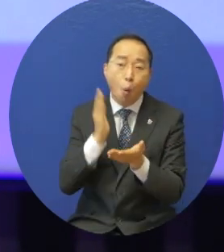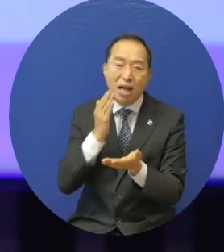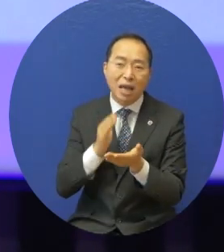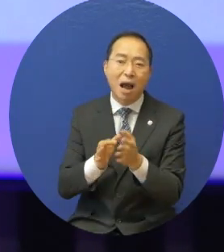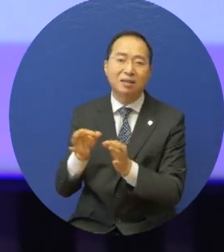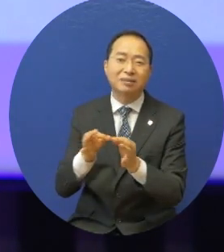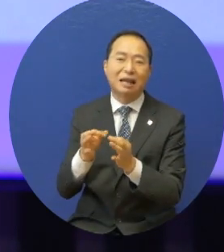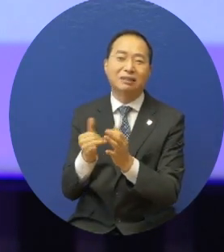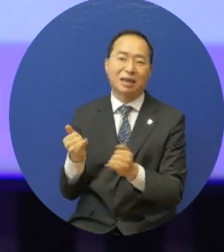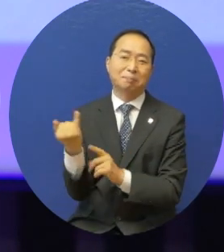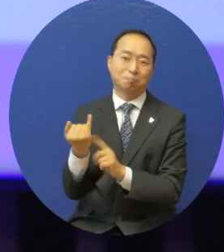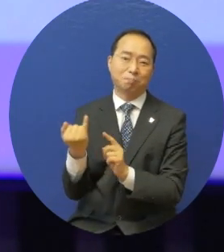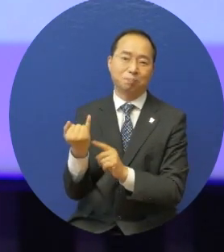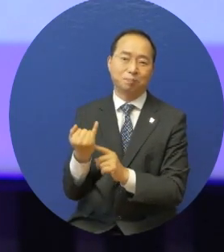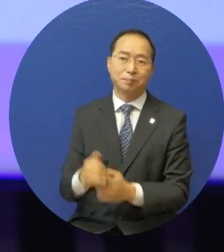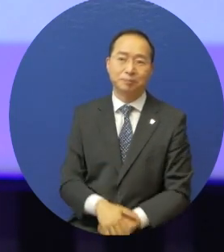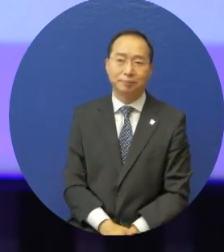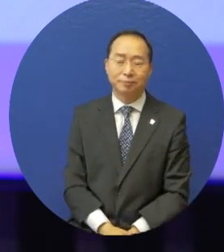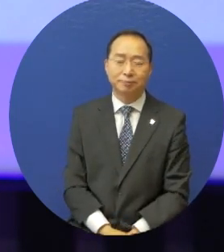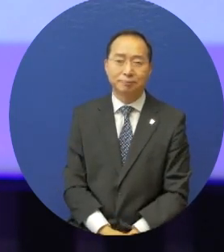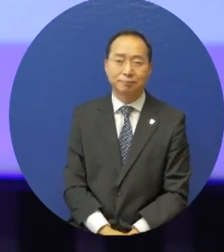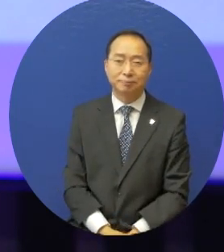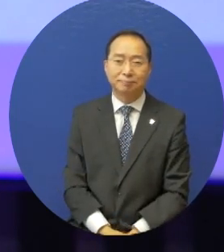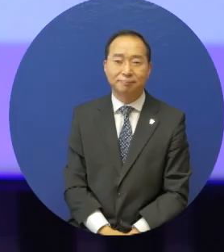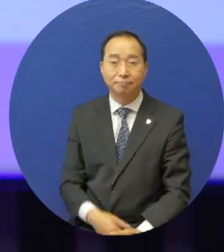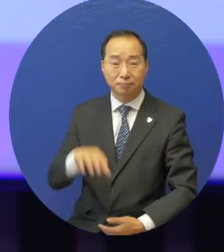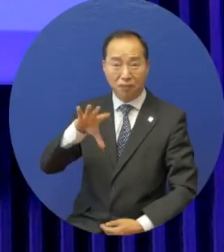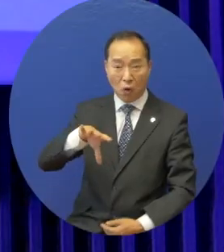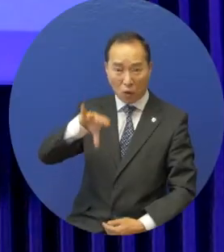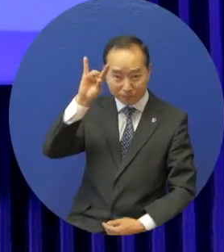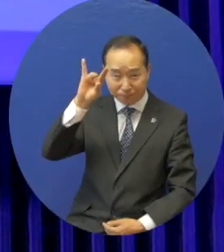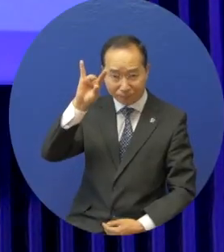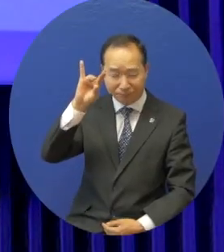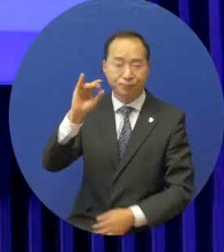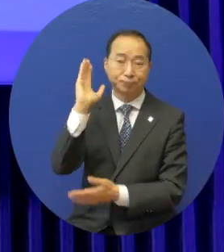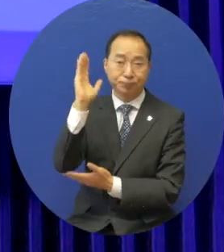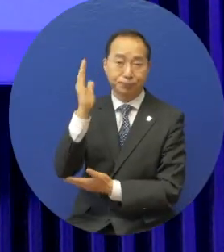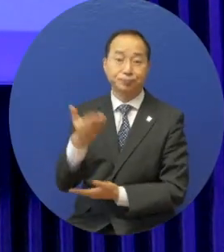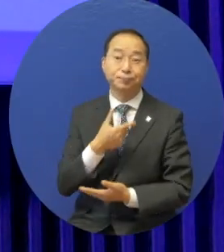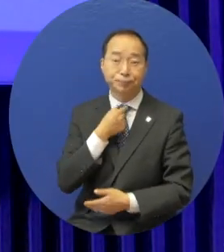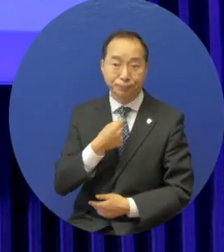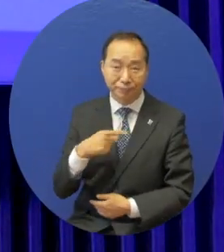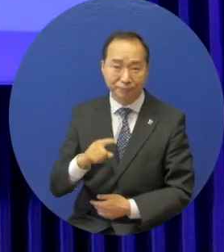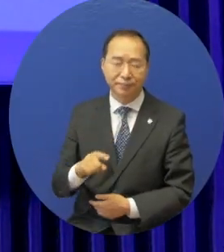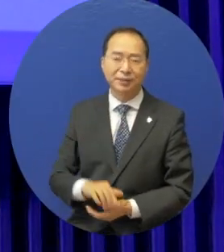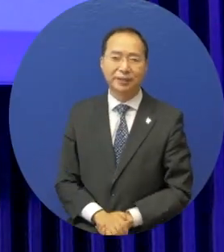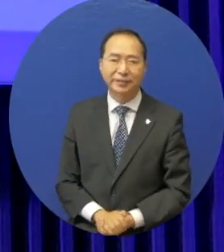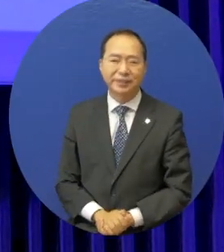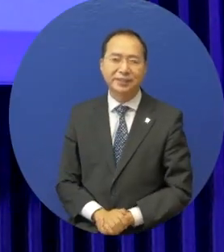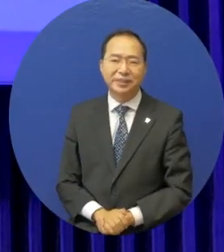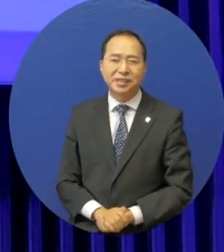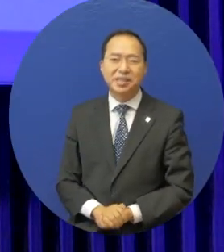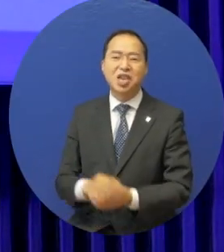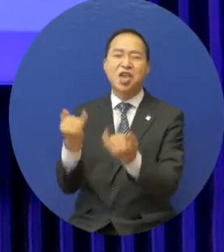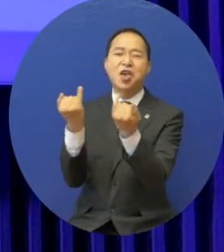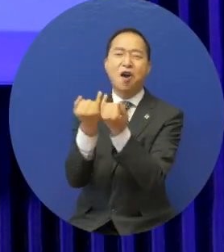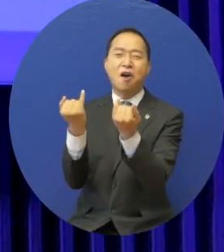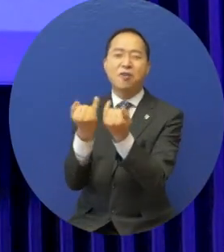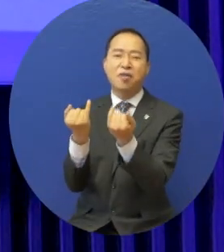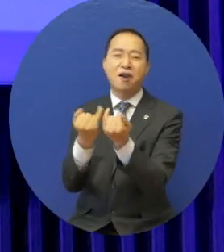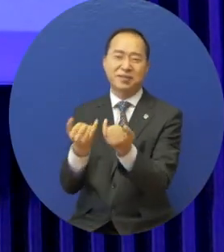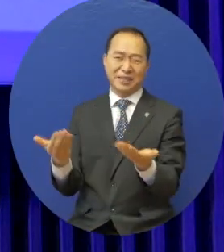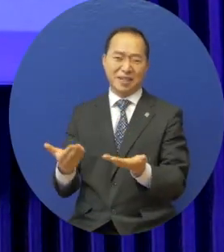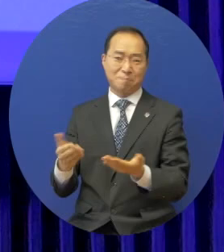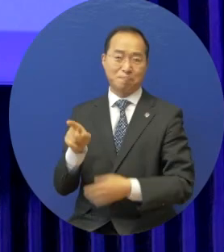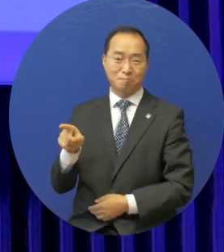모르겠어요. 저희가 아주 어렸을 때도 이 직업은 실제 있었어요. 방문 판매업자인데 무엇을 판매했다? 화장품을